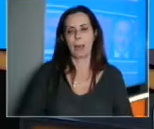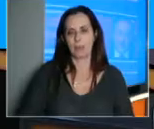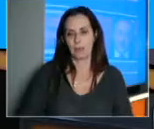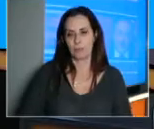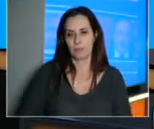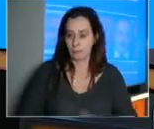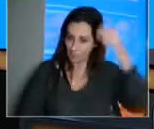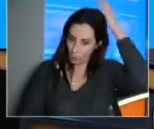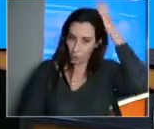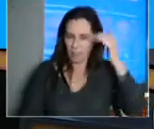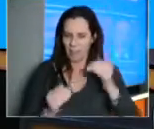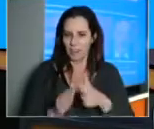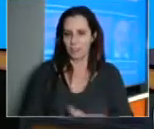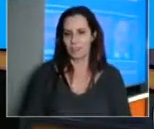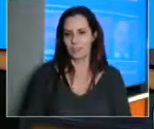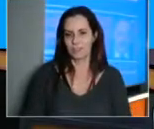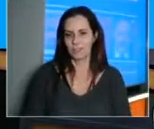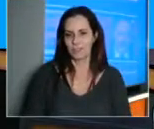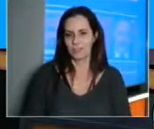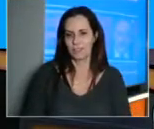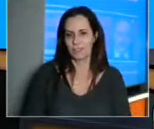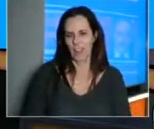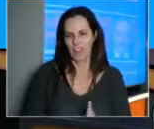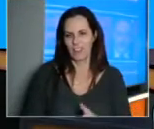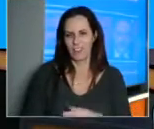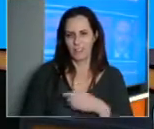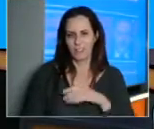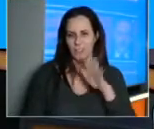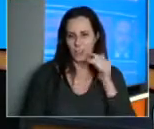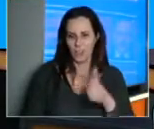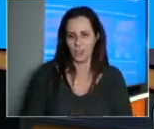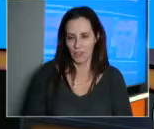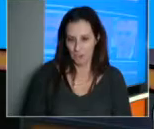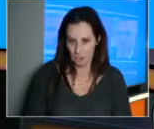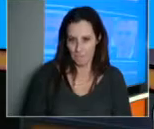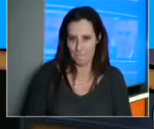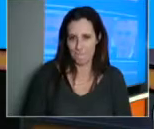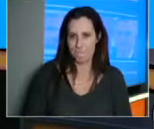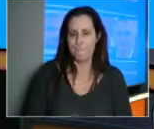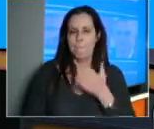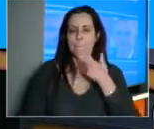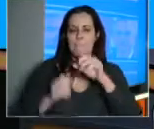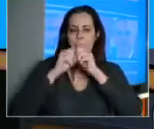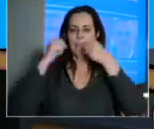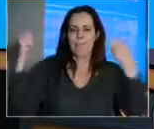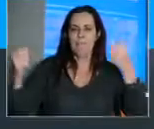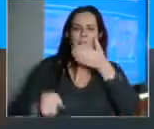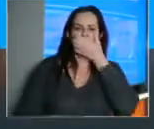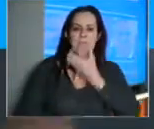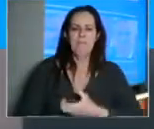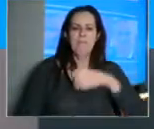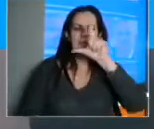ראש, זה יכול להתאים? כן, משהו כזה, רק הצבע, אני לא בטוח שליצמן היה קונה את הצבע הזה. טוב, אז שלום ליושב ראש יהדות התורה, יעקב ליצמן. הרב, אני